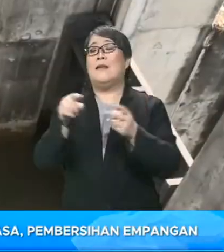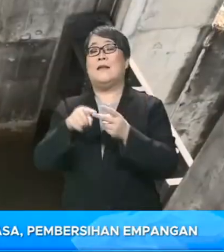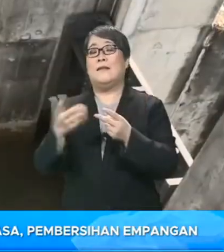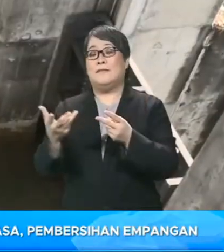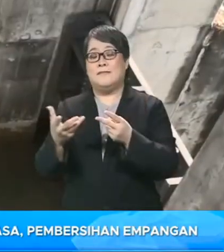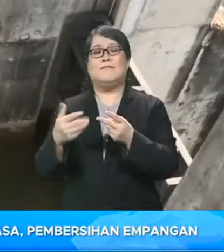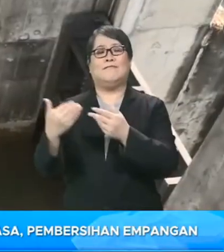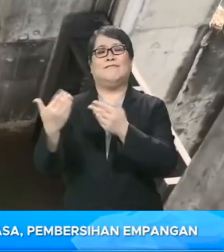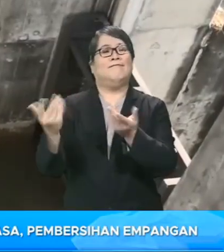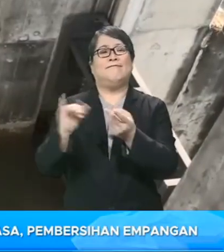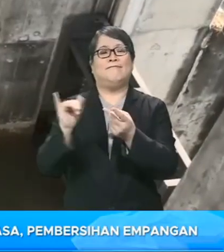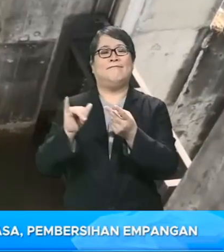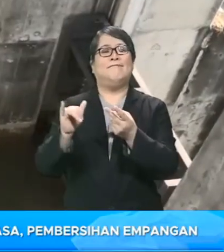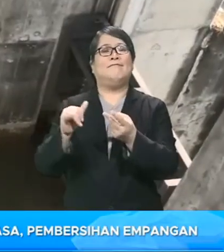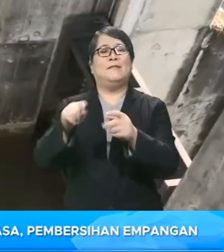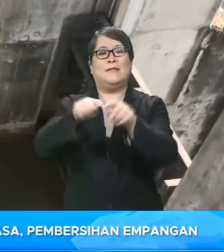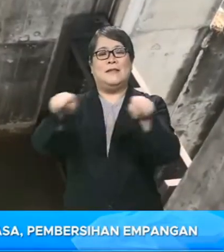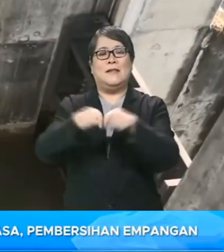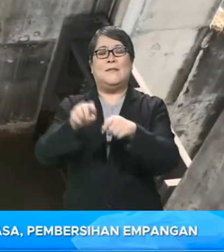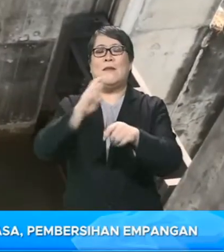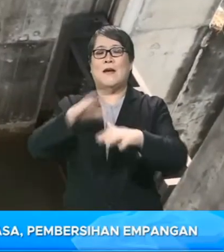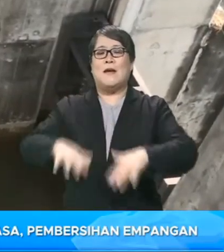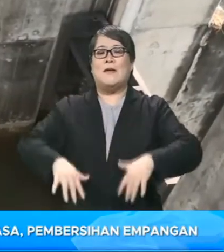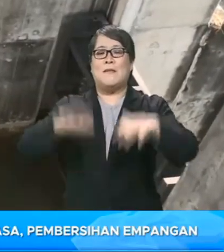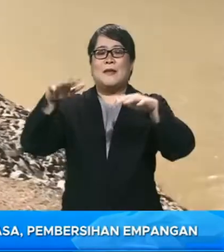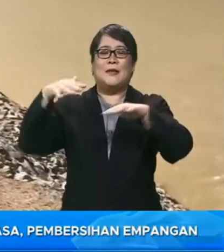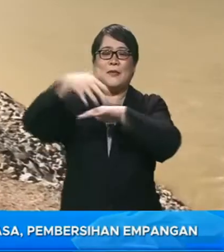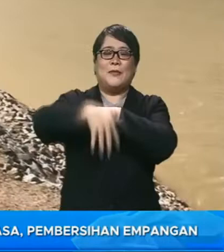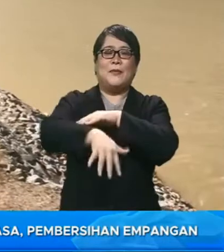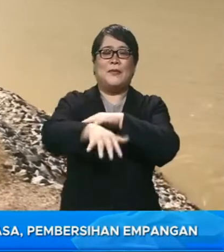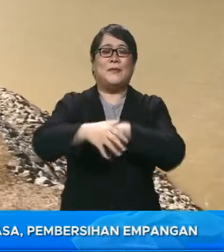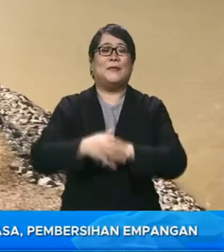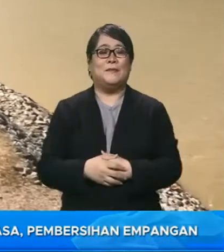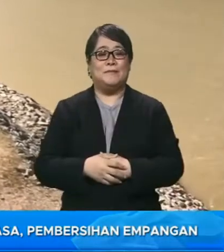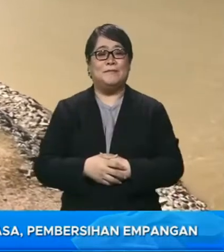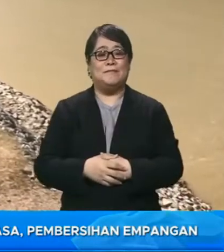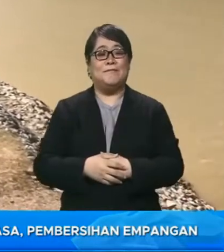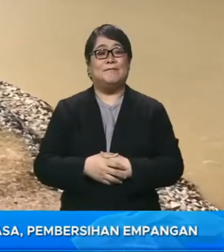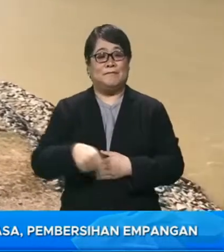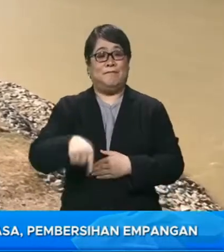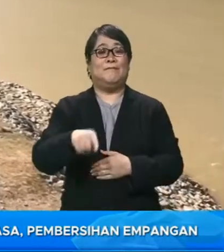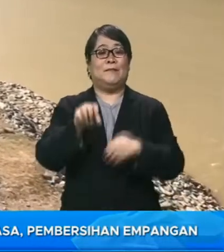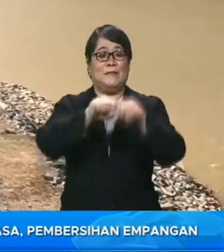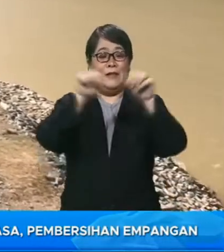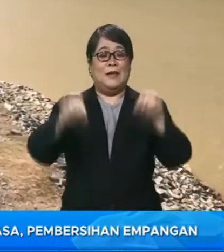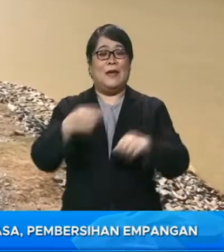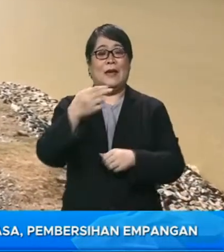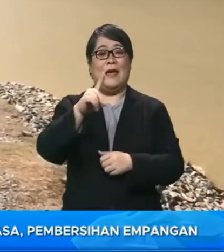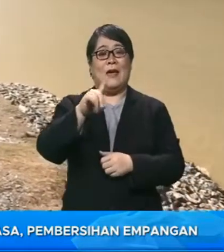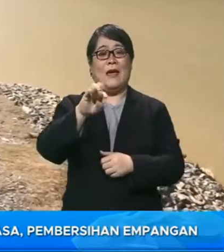juga berperanan menjadi tempatan banjir semasa musim tengkujuh. Untuk rekod, stesen hidroelektrik